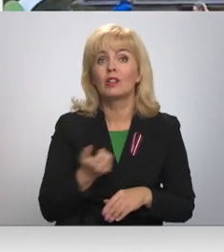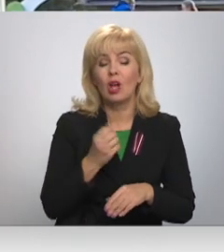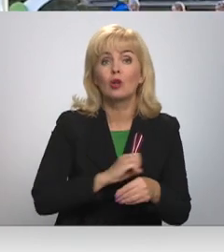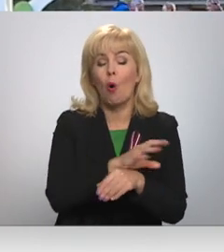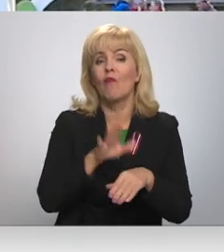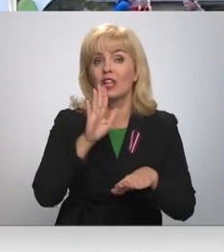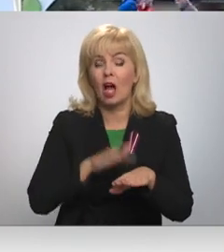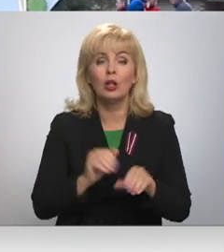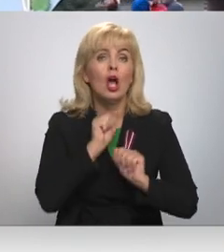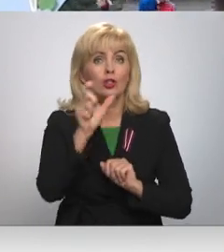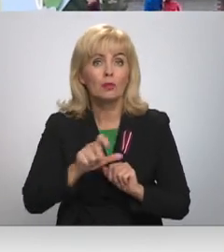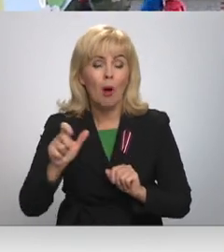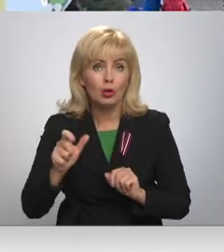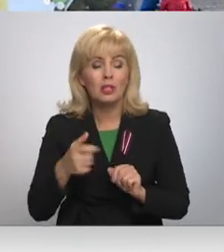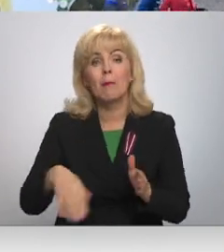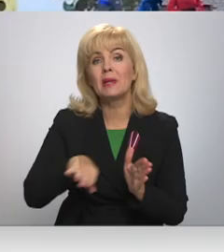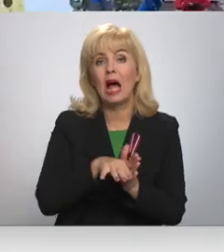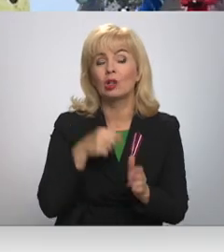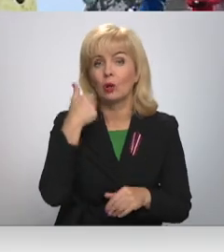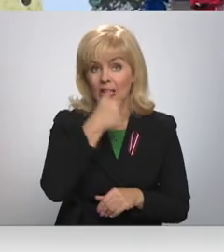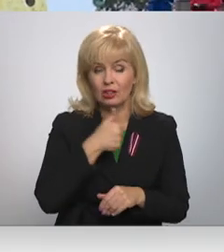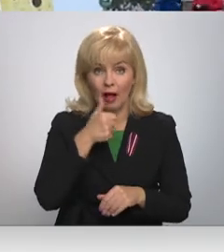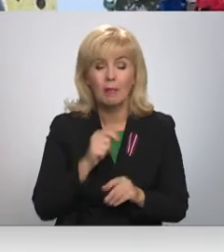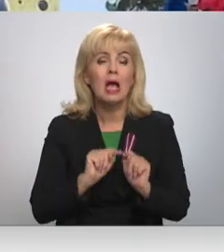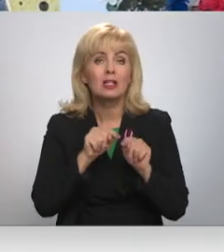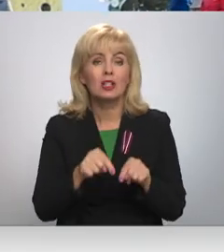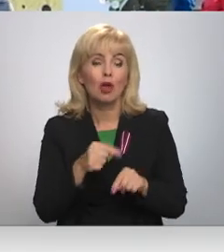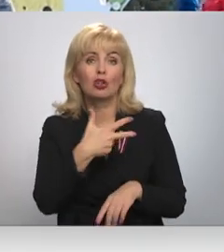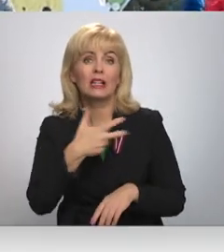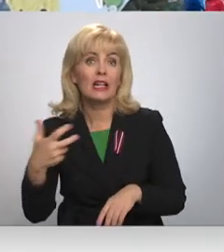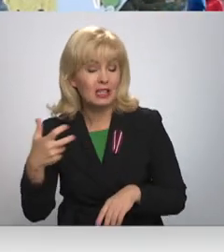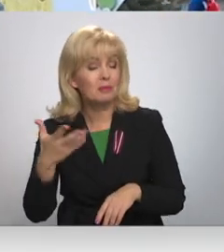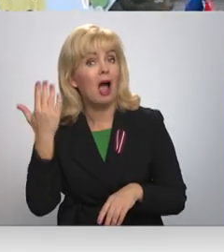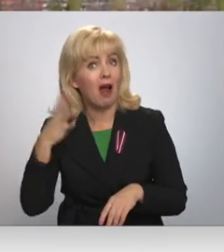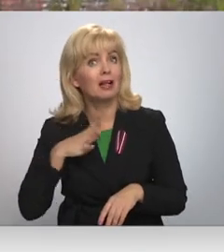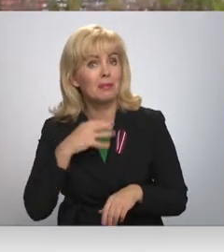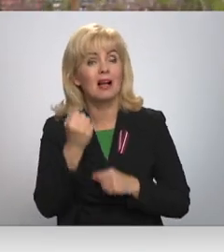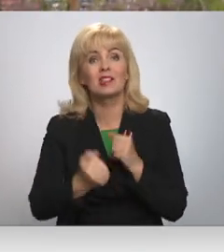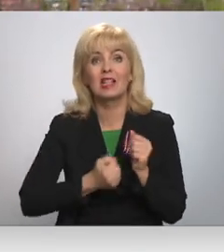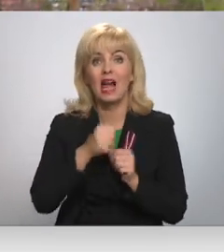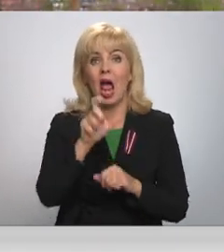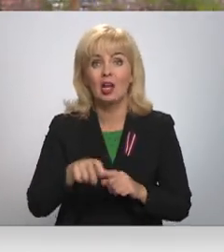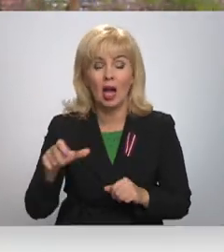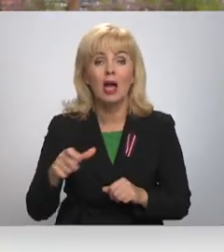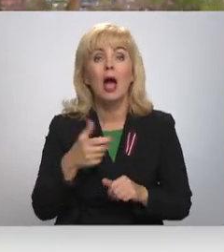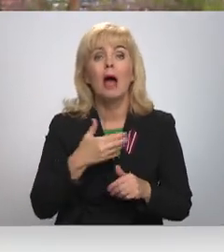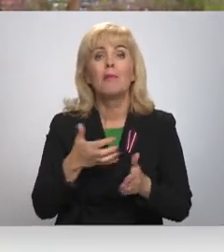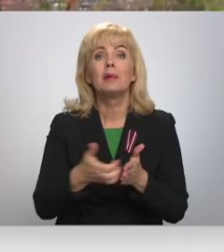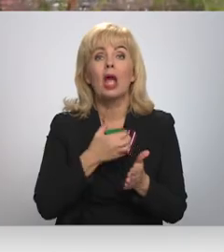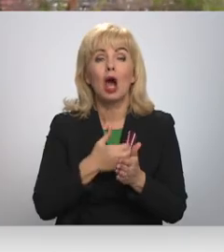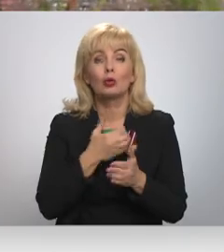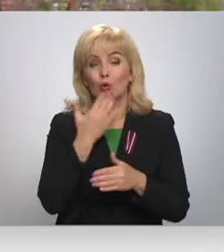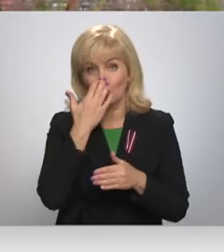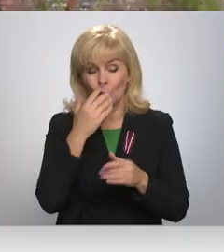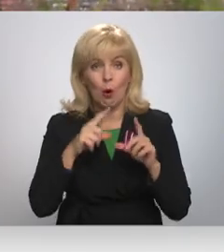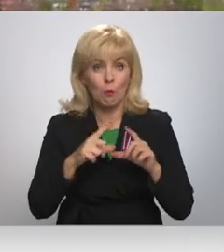ietekmē sportisti startē individuāli, bet savulaik uz starta stājušies pat teju 300 skrējēju. Mums pietrūka numuru. Zinu, ir tādi